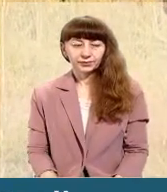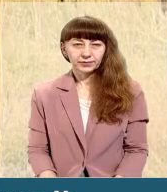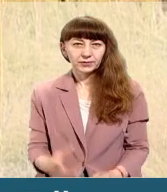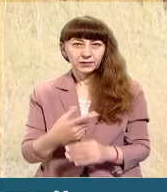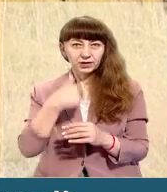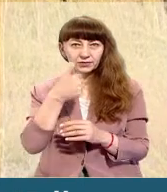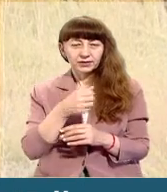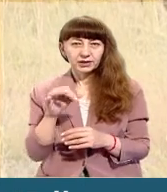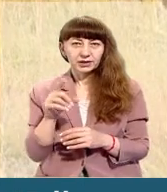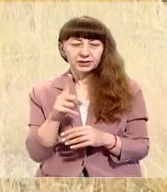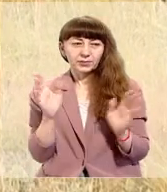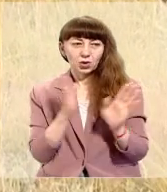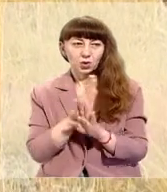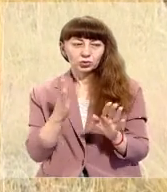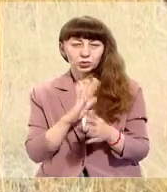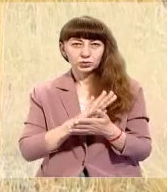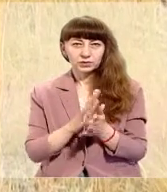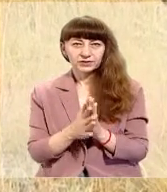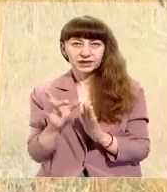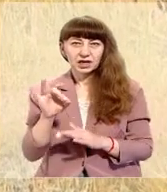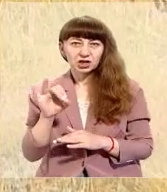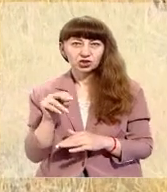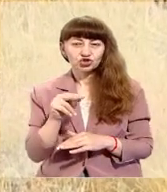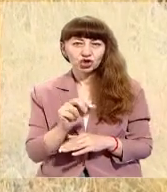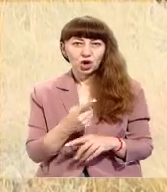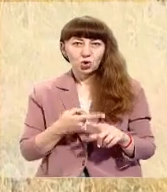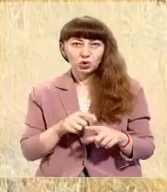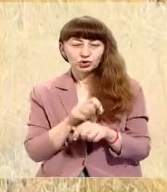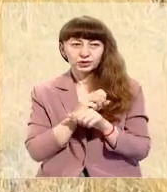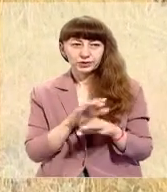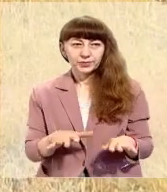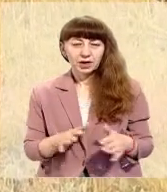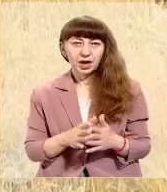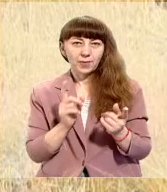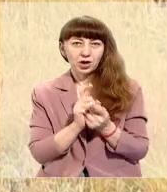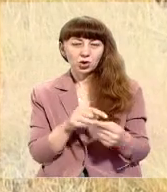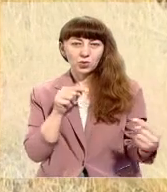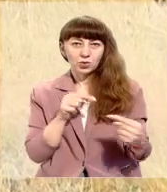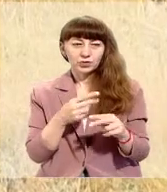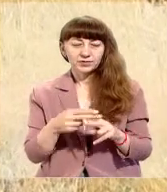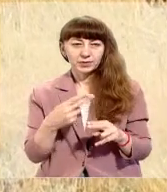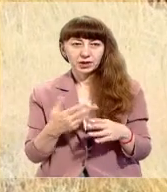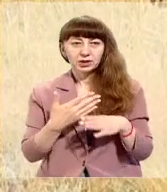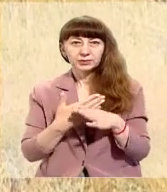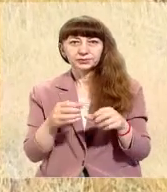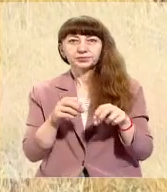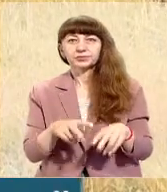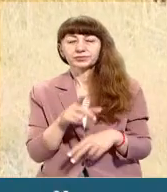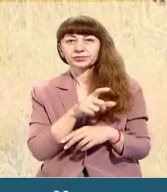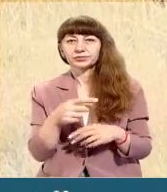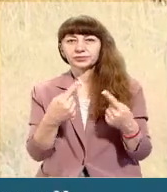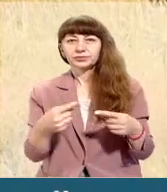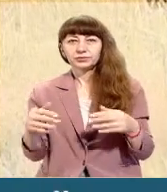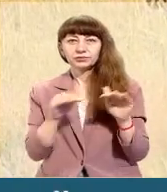В этом году из-за погодных условий саранча особенно активна. Бороться с вредителями нам помогают специалисты самого разного